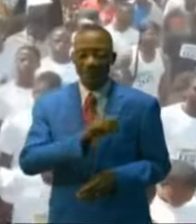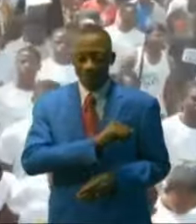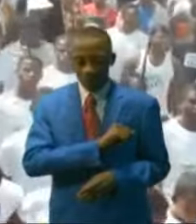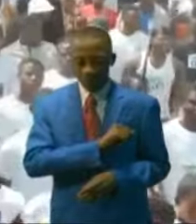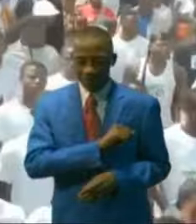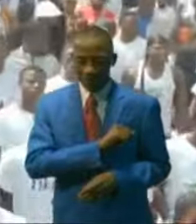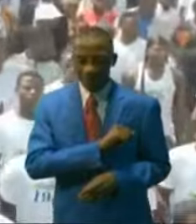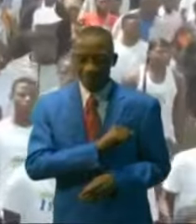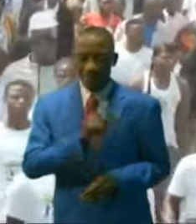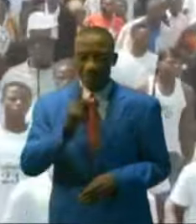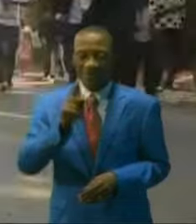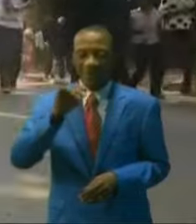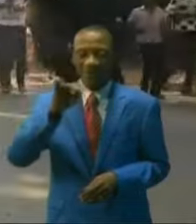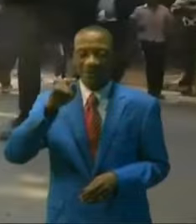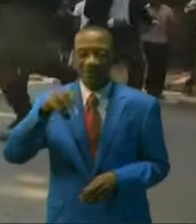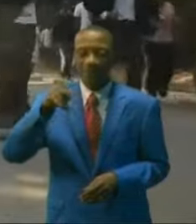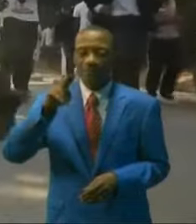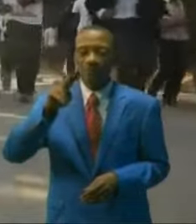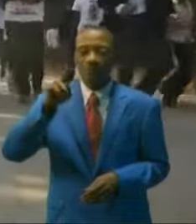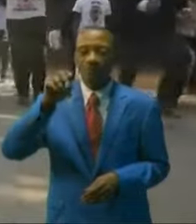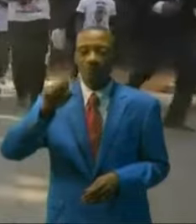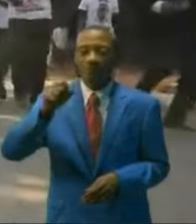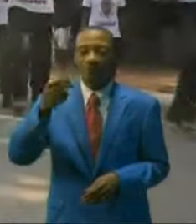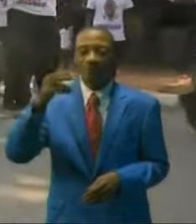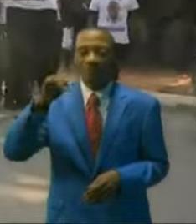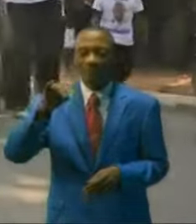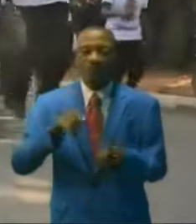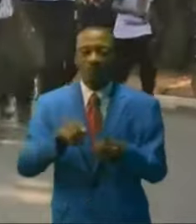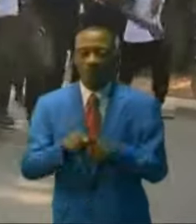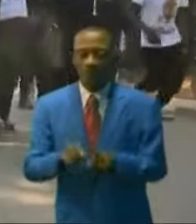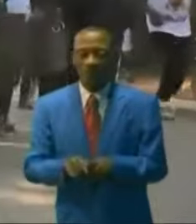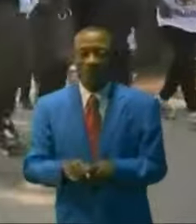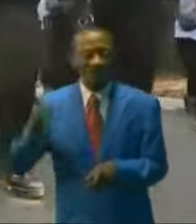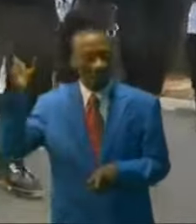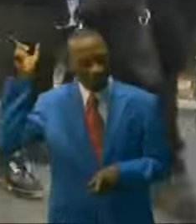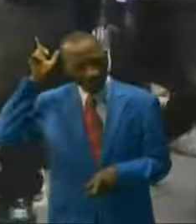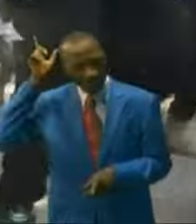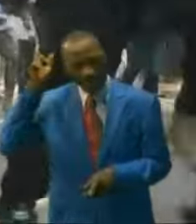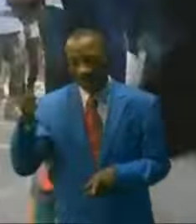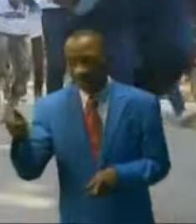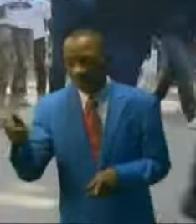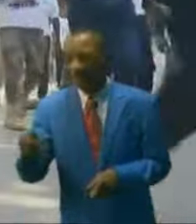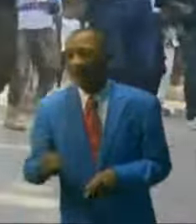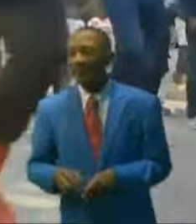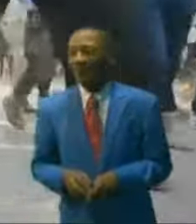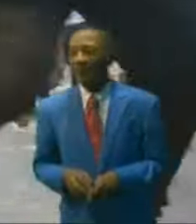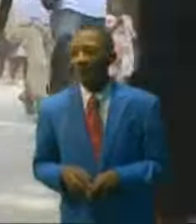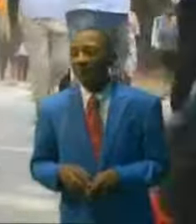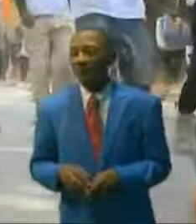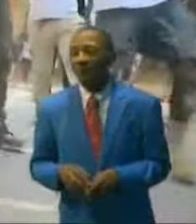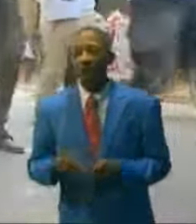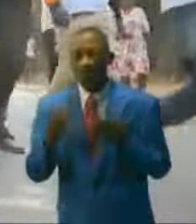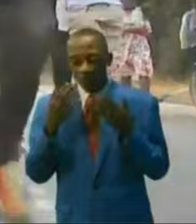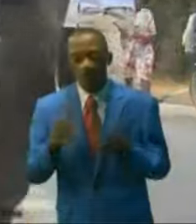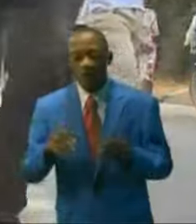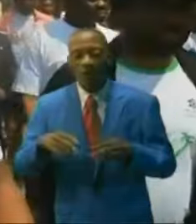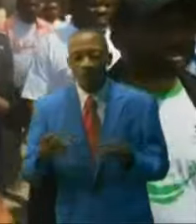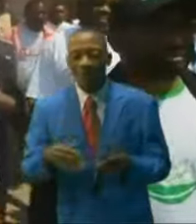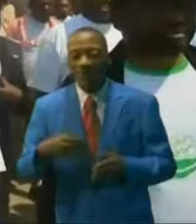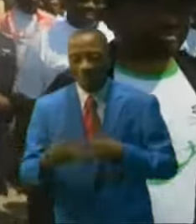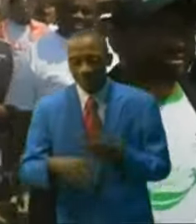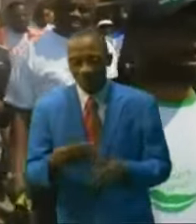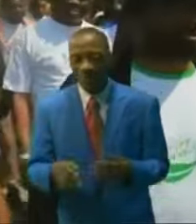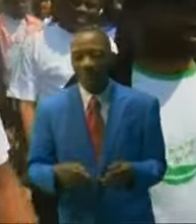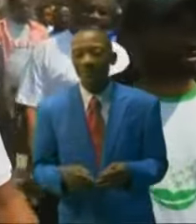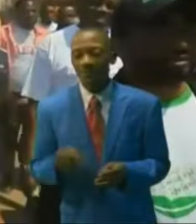une façon de mettre en lumière différentes infrastructures routières réhabilitées par le gouvernement Jacques Kaboula. La jeunesse de Likassi